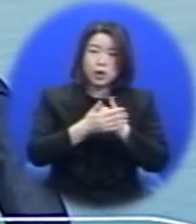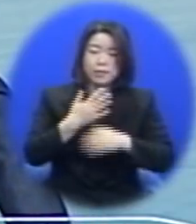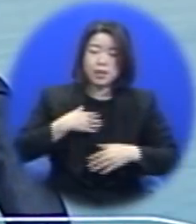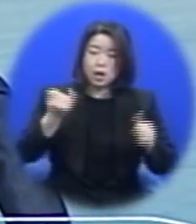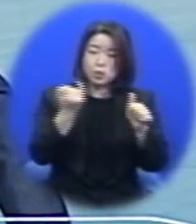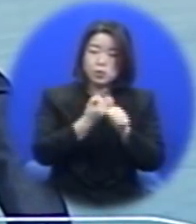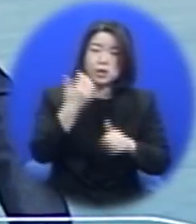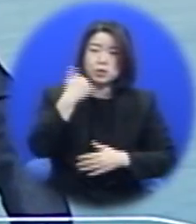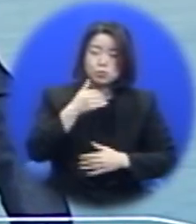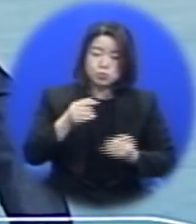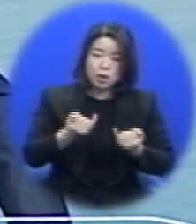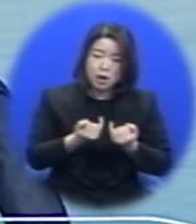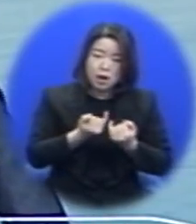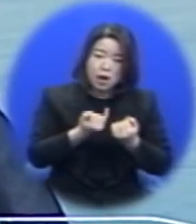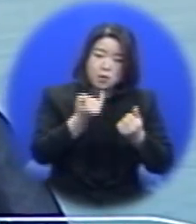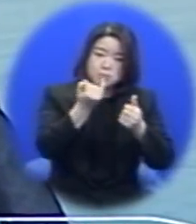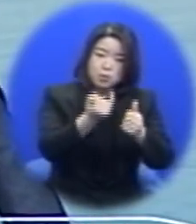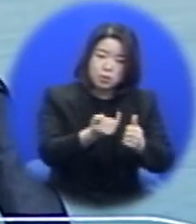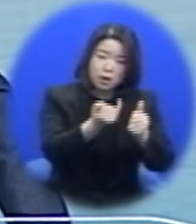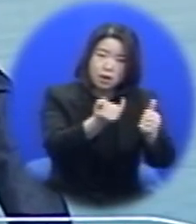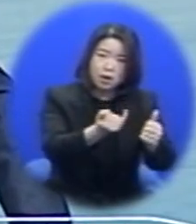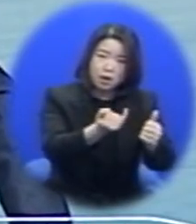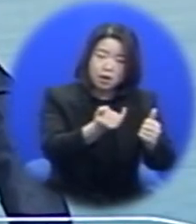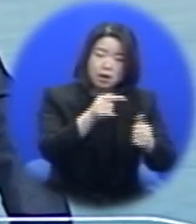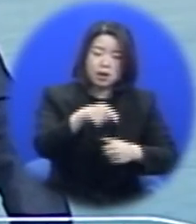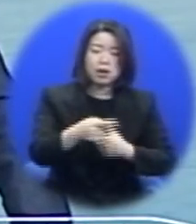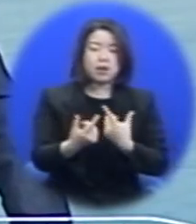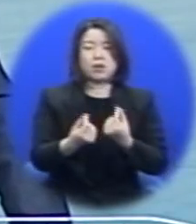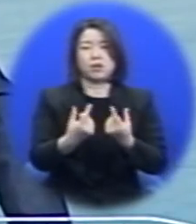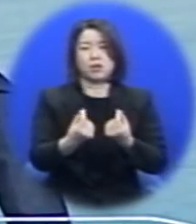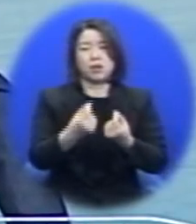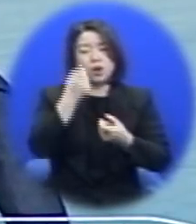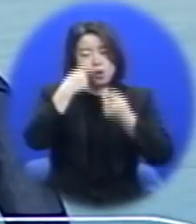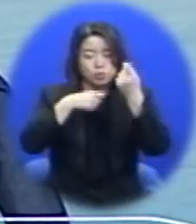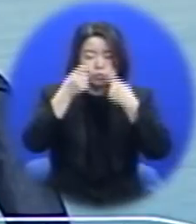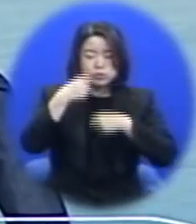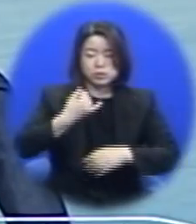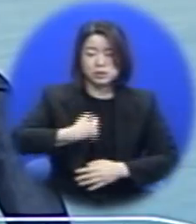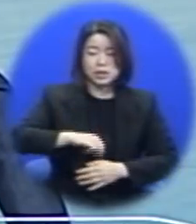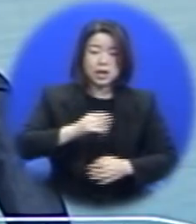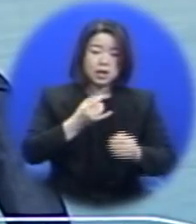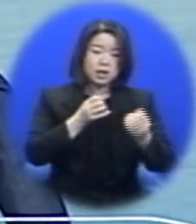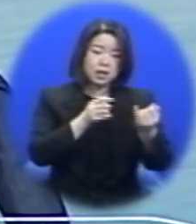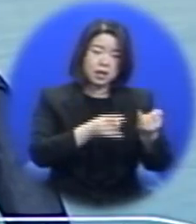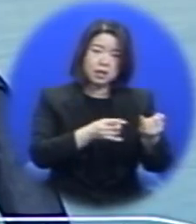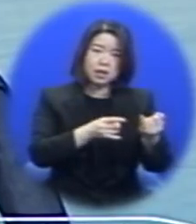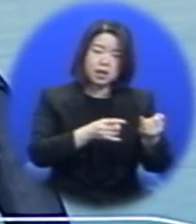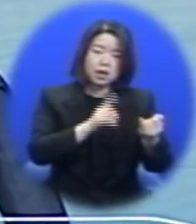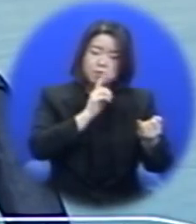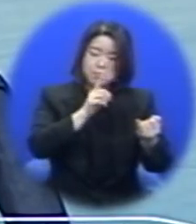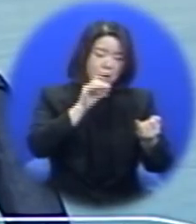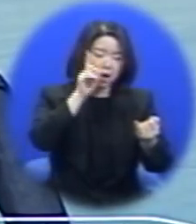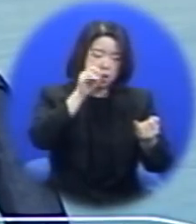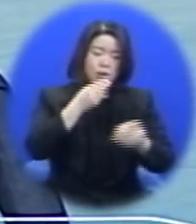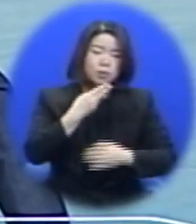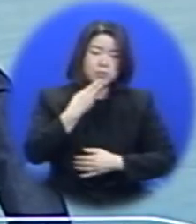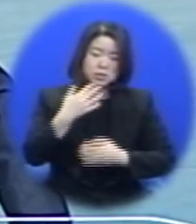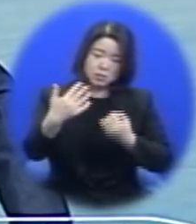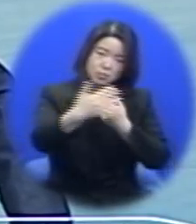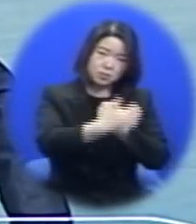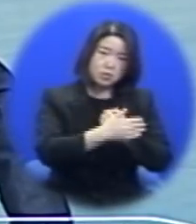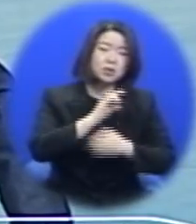거지요? 하며 울부짖는 딸 아이에게 난 아무런 대답도 하지 못하고 끌어안아만 주었다.